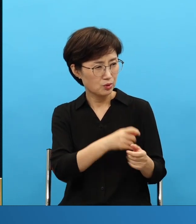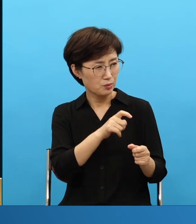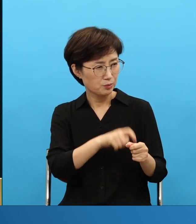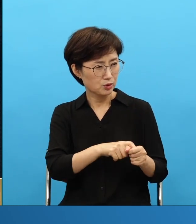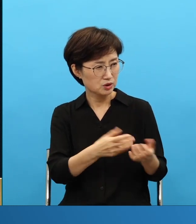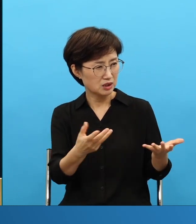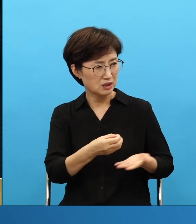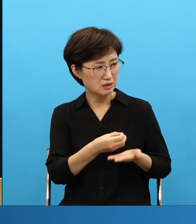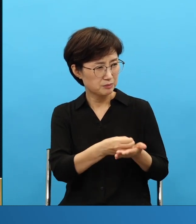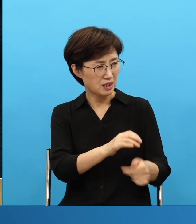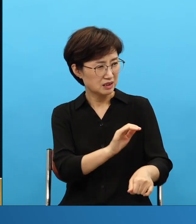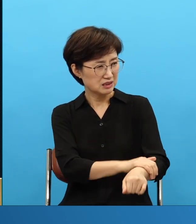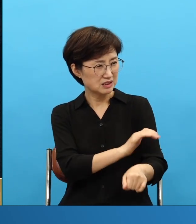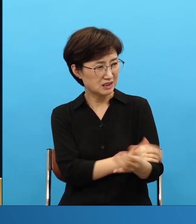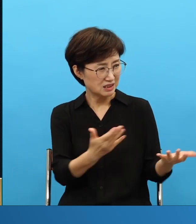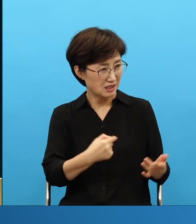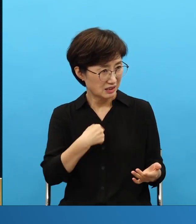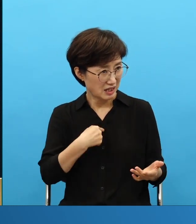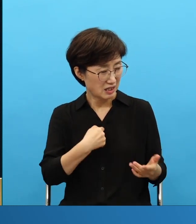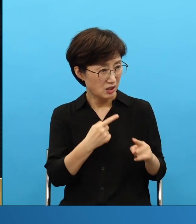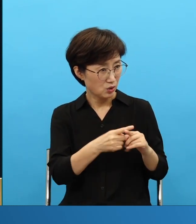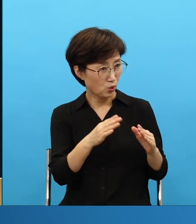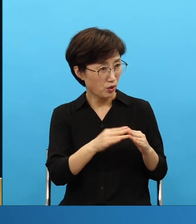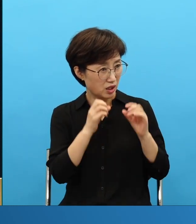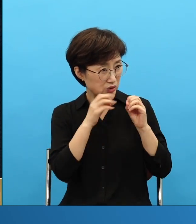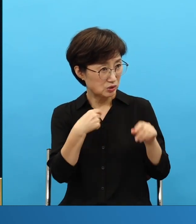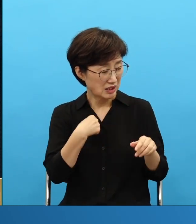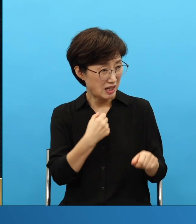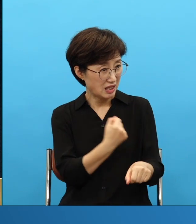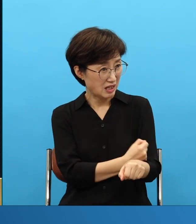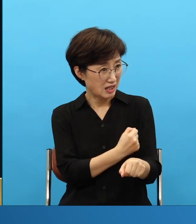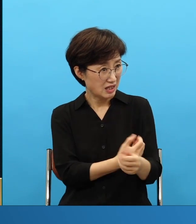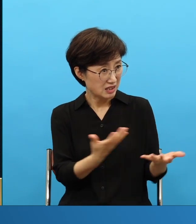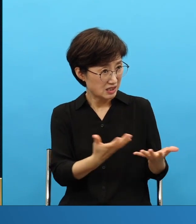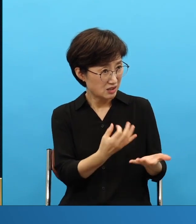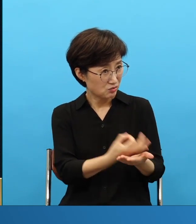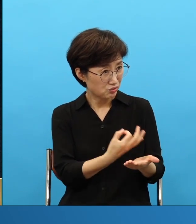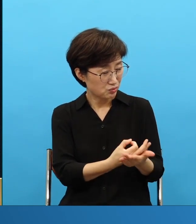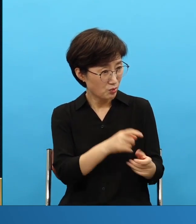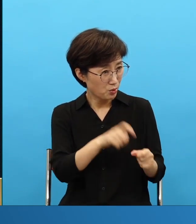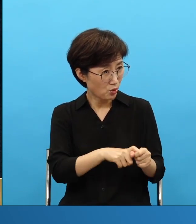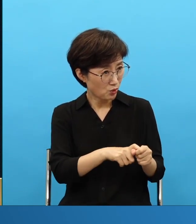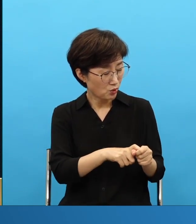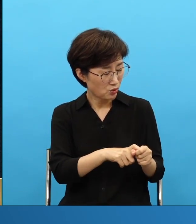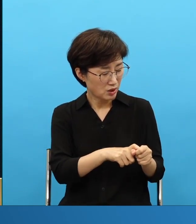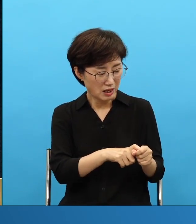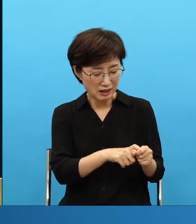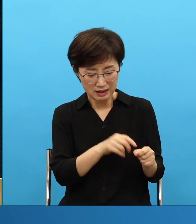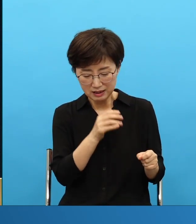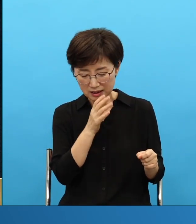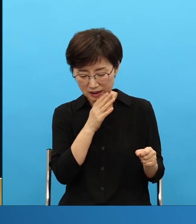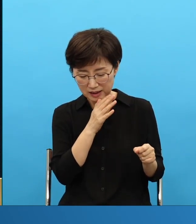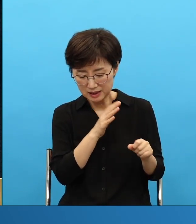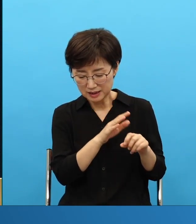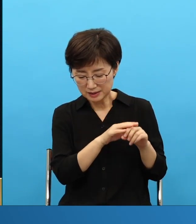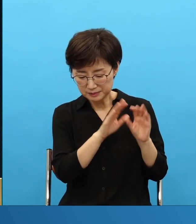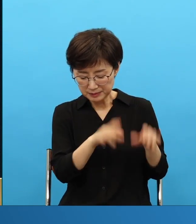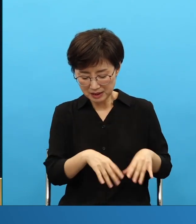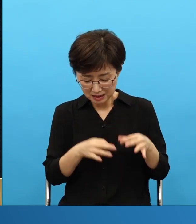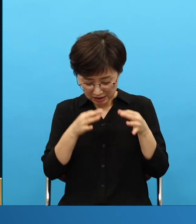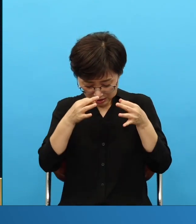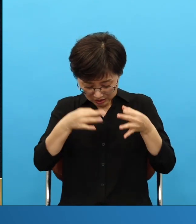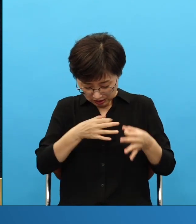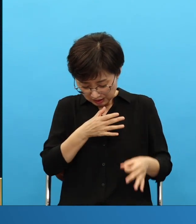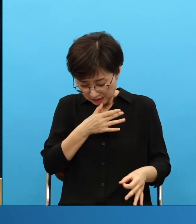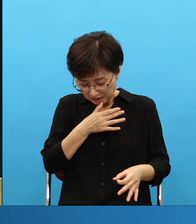this a simple occupation to me? I just got a job as an assistant pastor. I'm making 내 my... 자신에게 부끄러움 느꼈어요. And so I